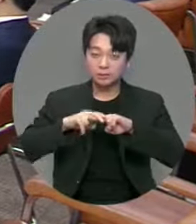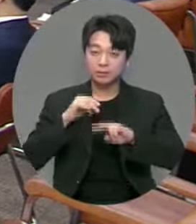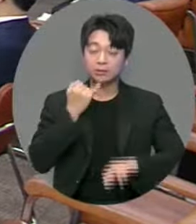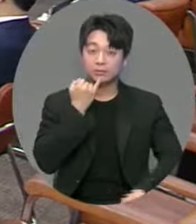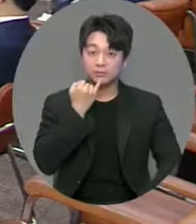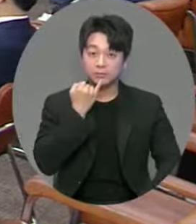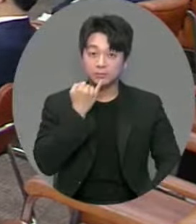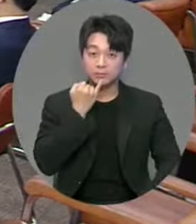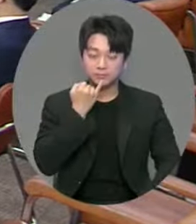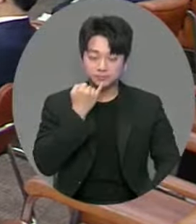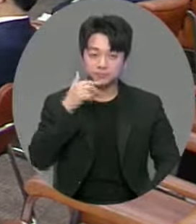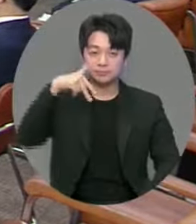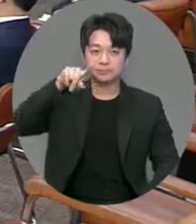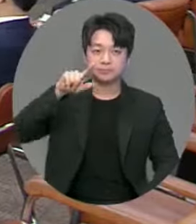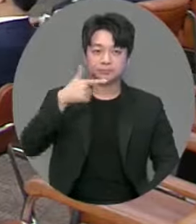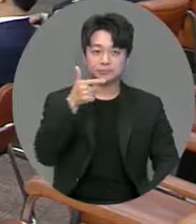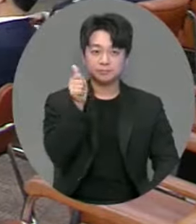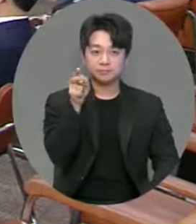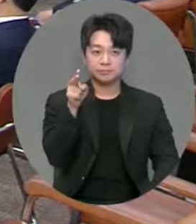전현 의원님은